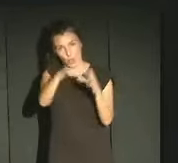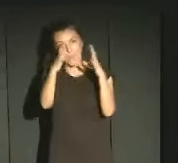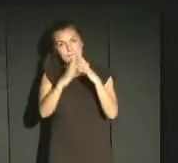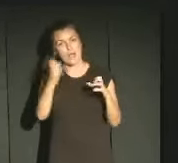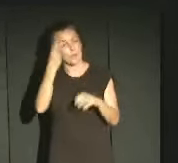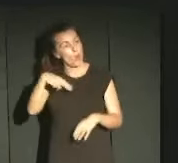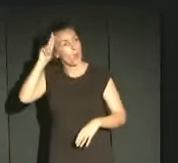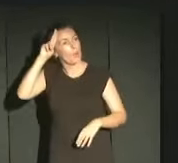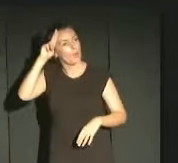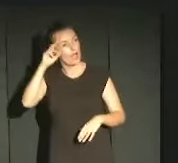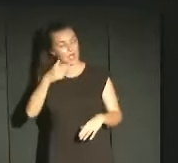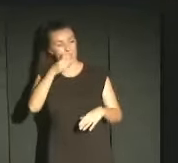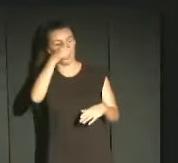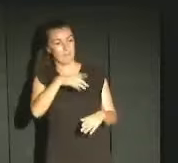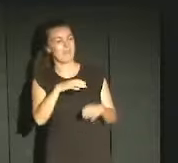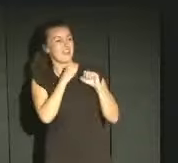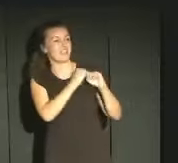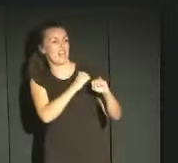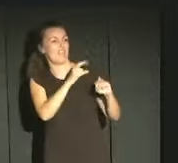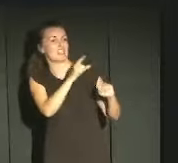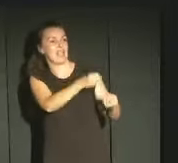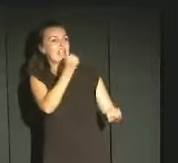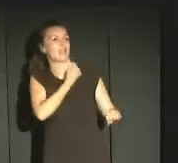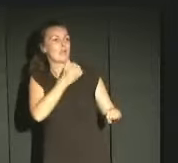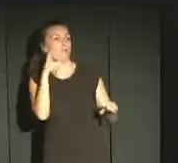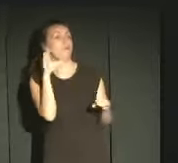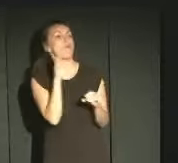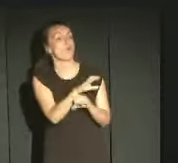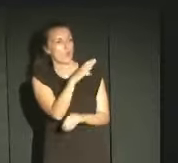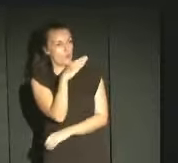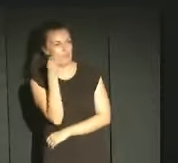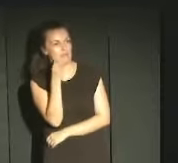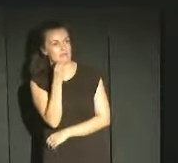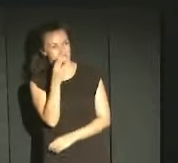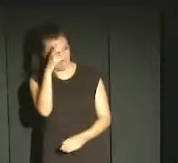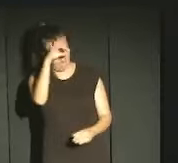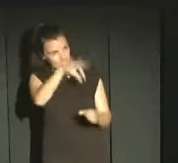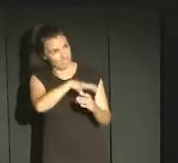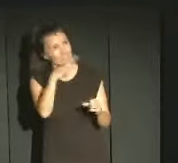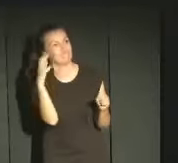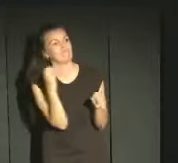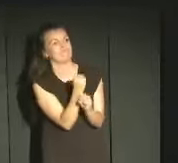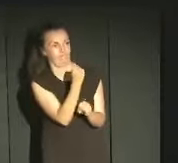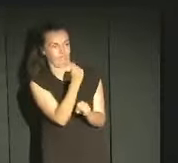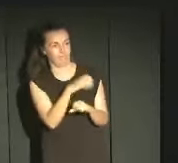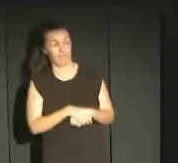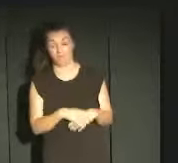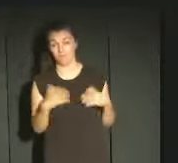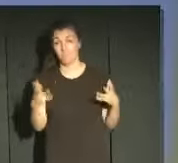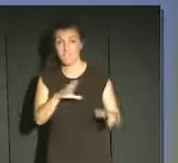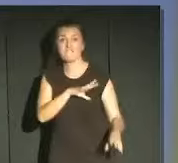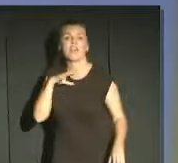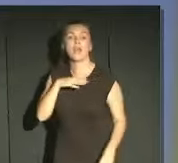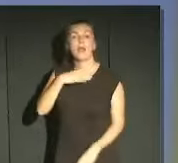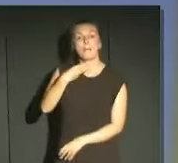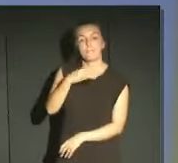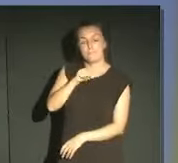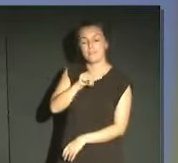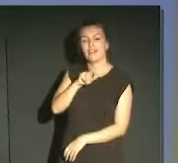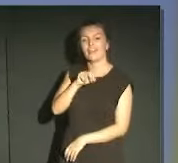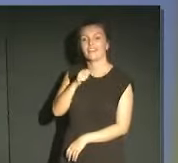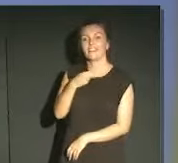pour connaître l'esclavage comme un crime contre l'humanité de même que nous sommes fiers que Marina mesure